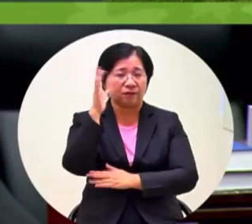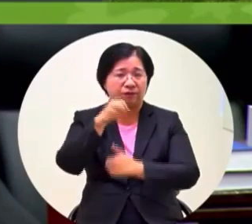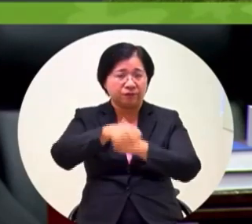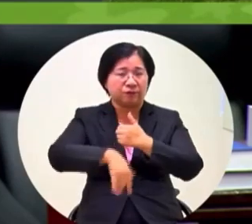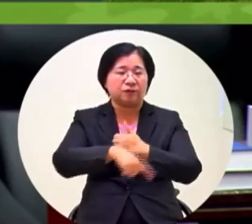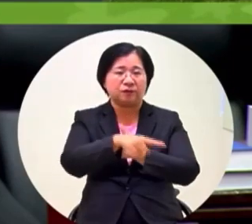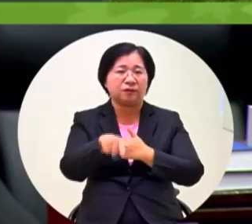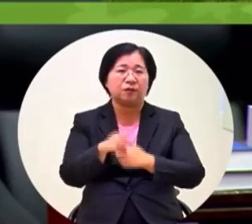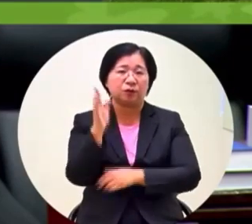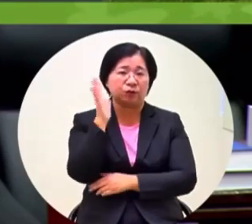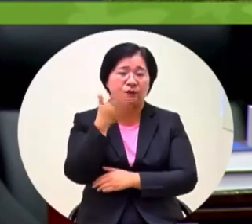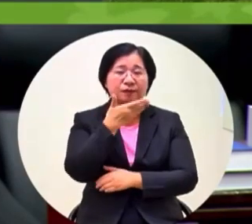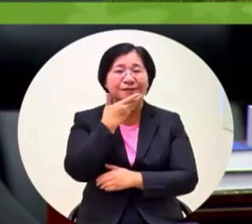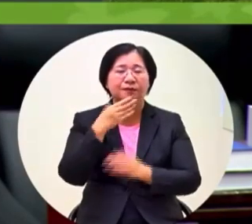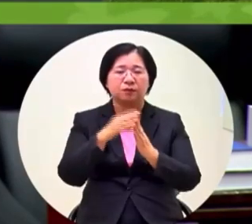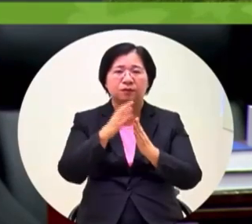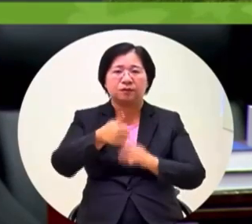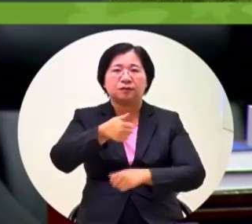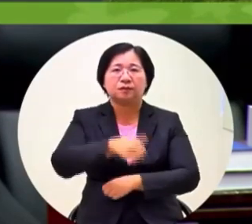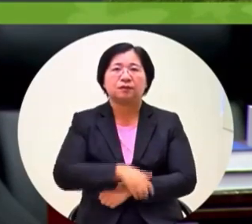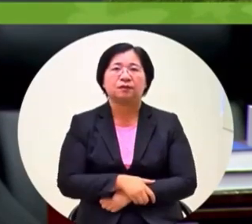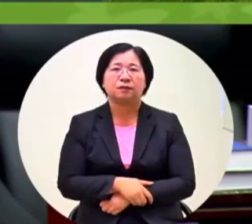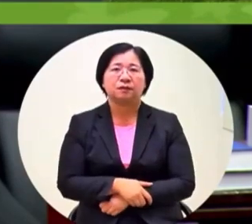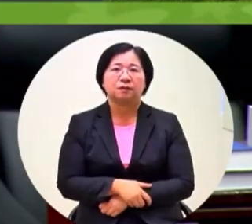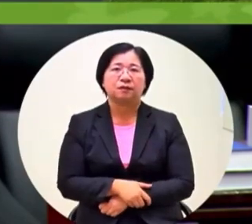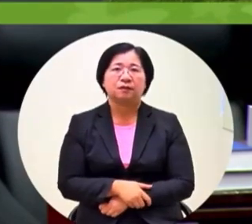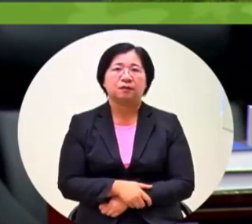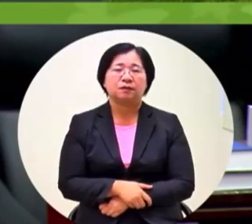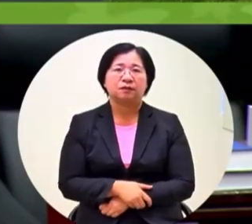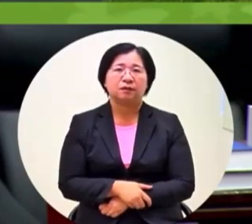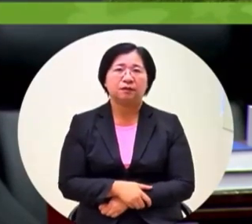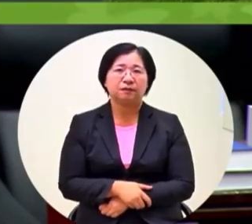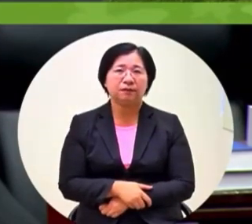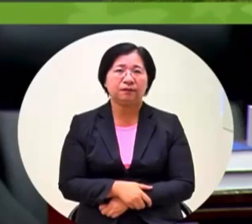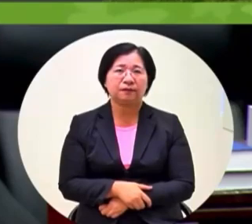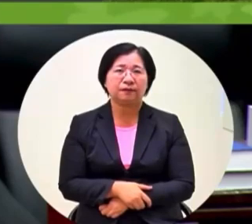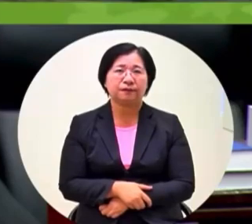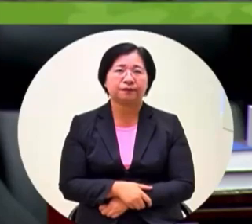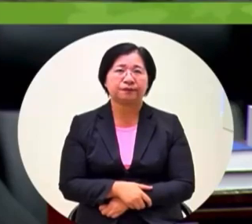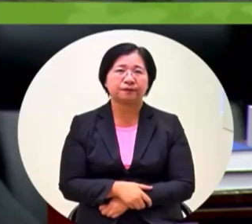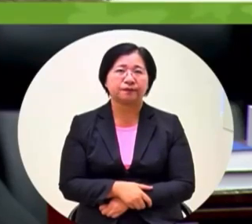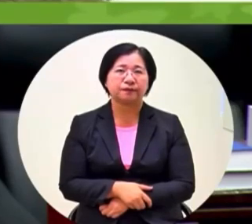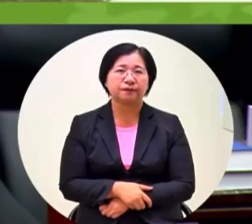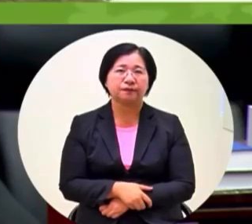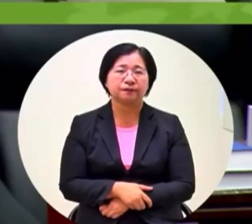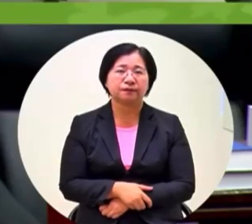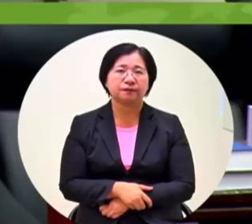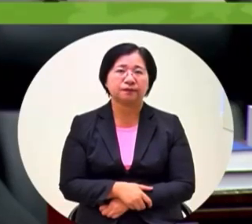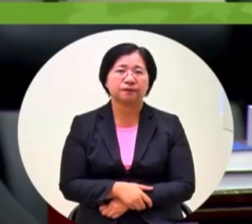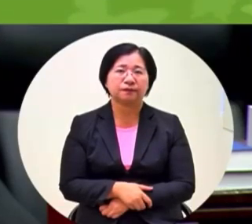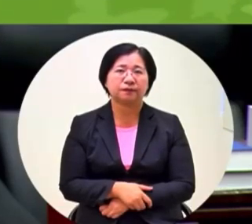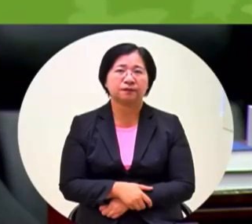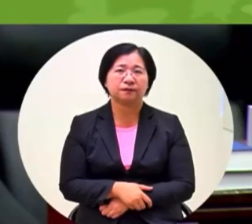局长。这点可能当初